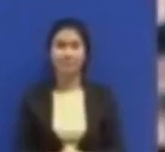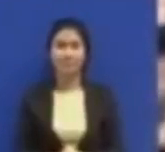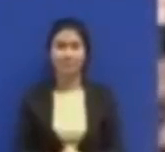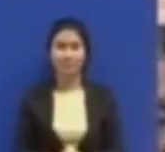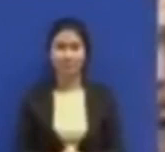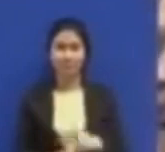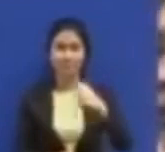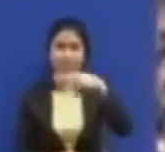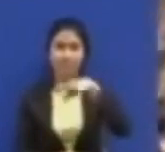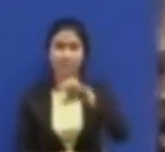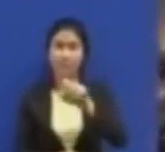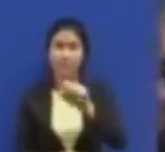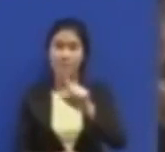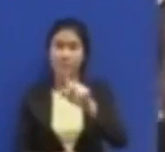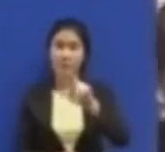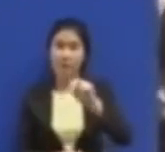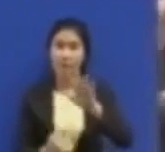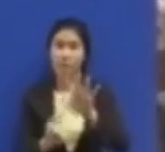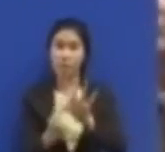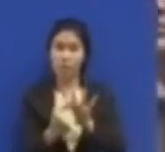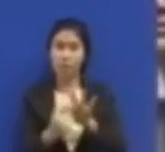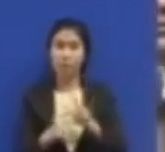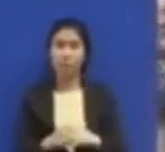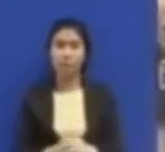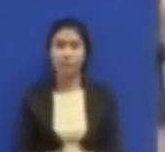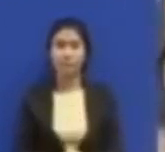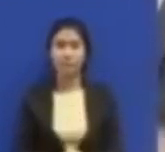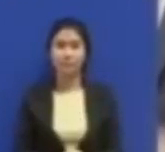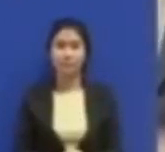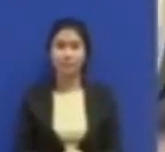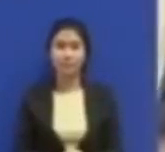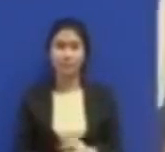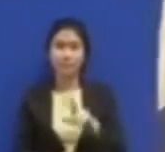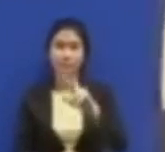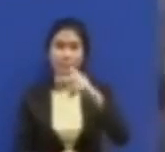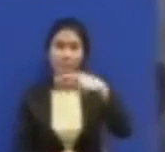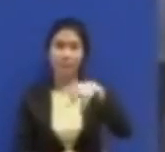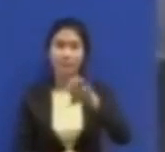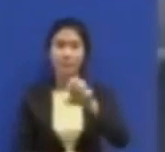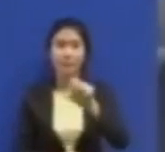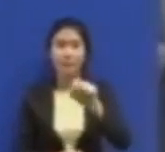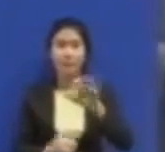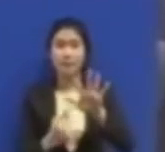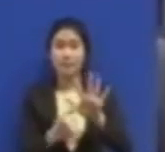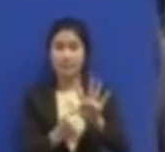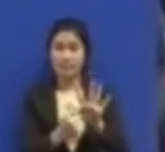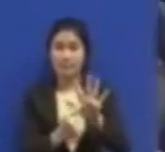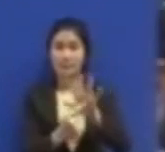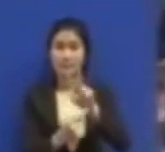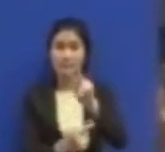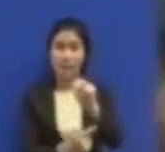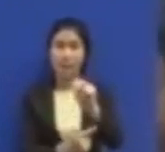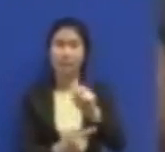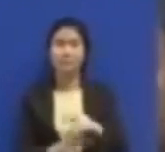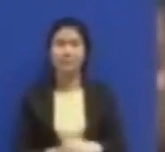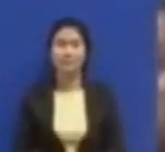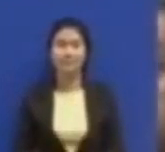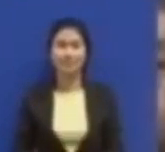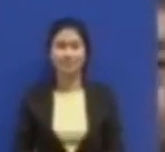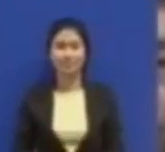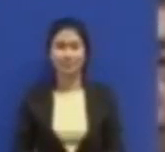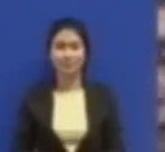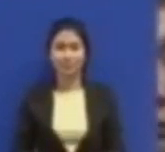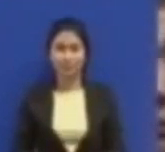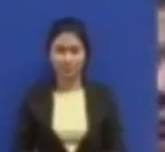ณุพุทธวงศ์126นายพิสารมานะวพัฒน์